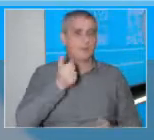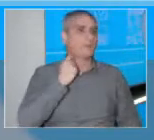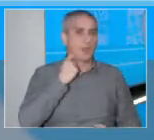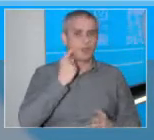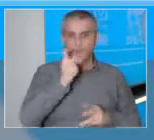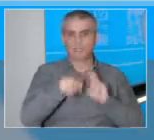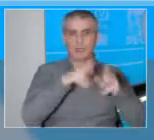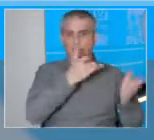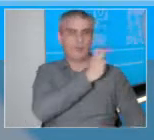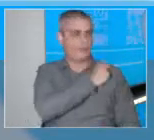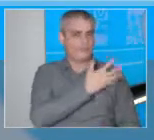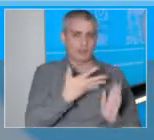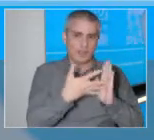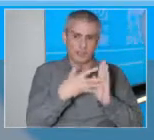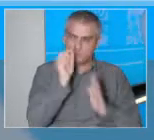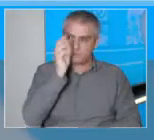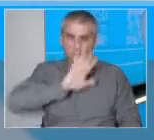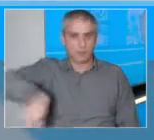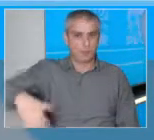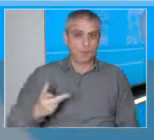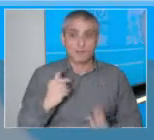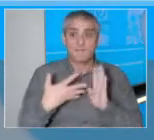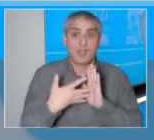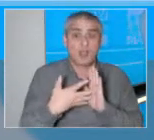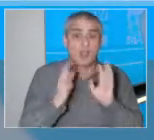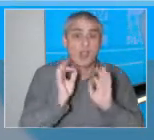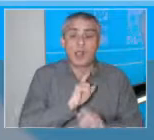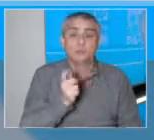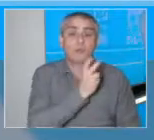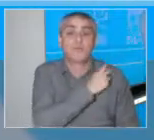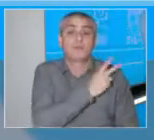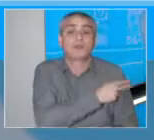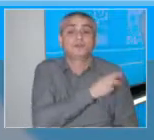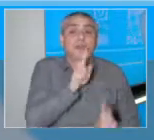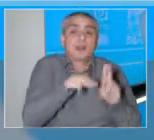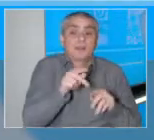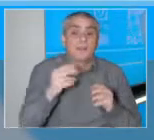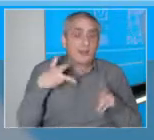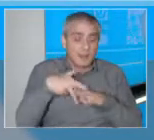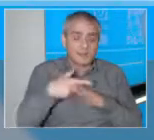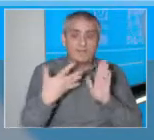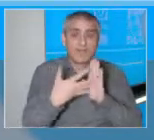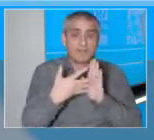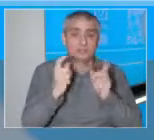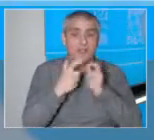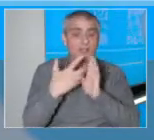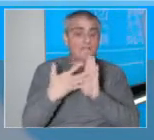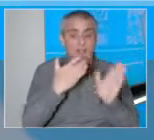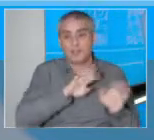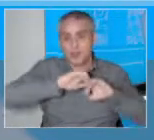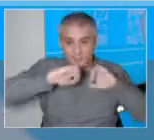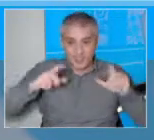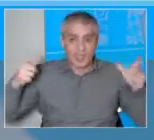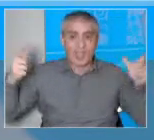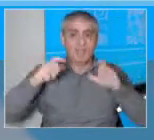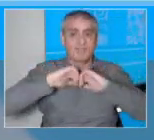וכו', ובזה צריך להתעסק מפכ"ל, החקירות זה משהו קטן. אגב, על פי החוק אסור למפכ"ל המשטרה להתעסק ולהתערב בחקירות, יש אגף חקירות. יש